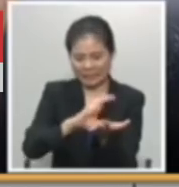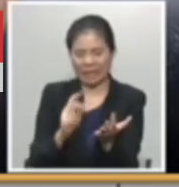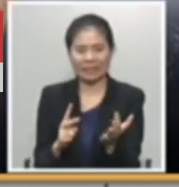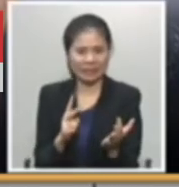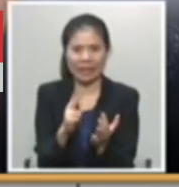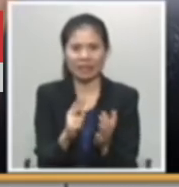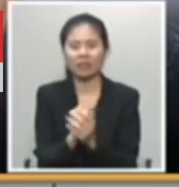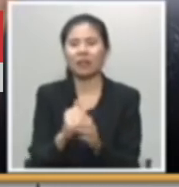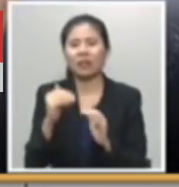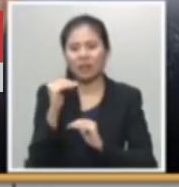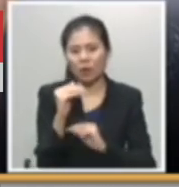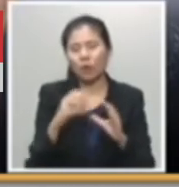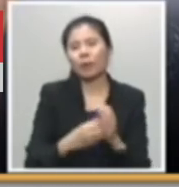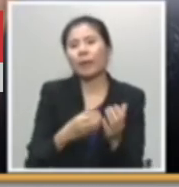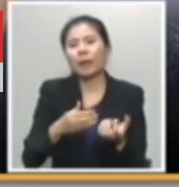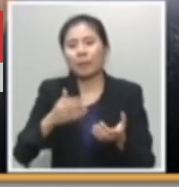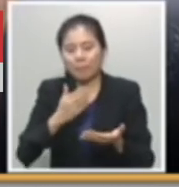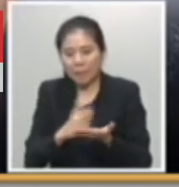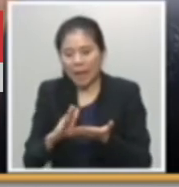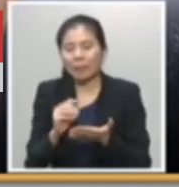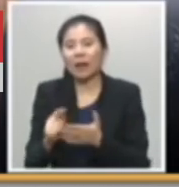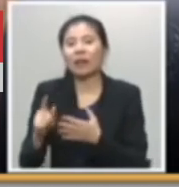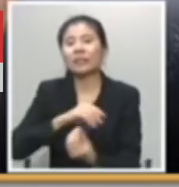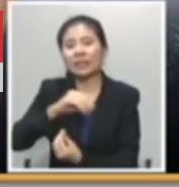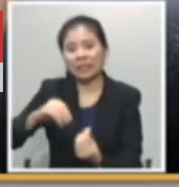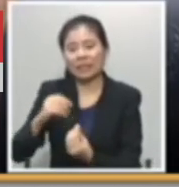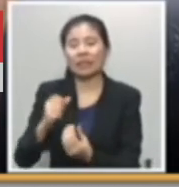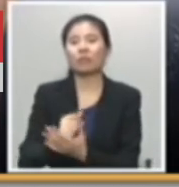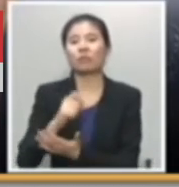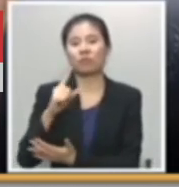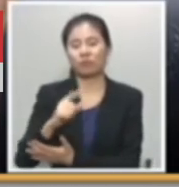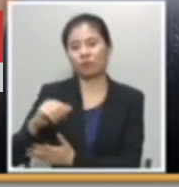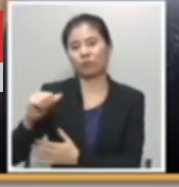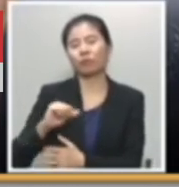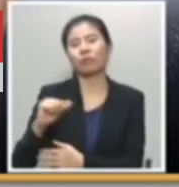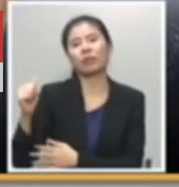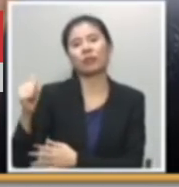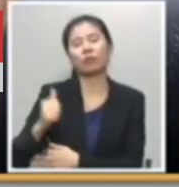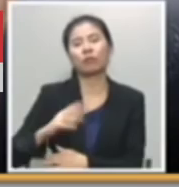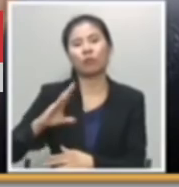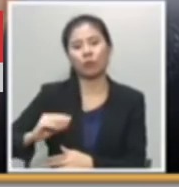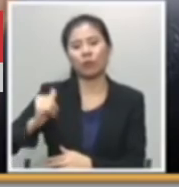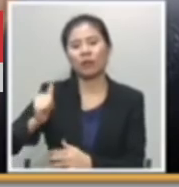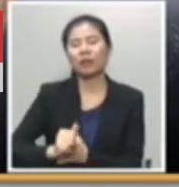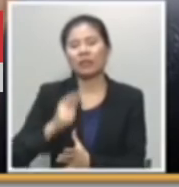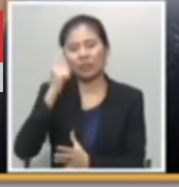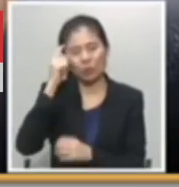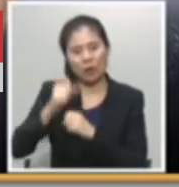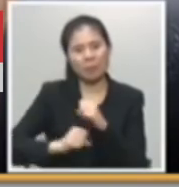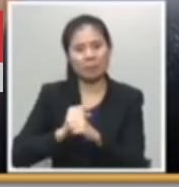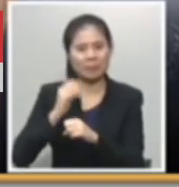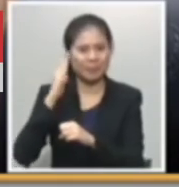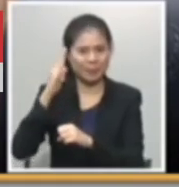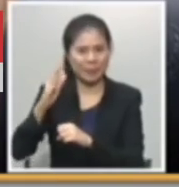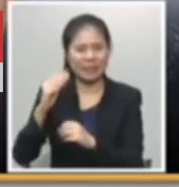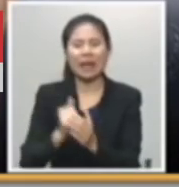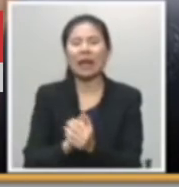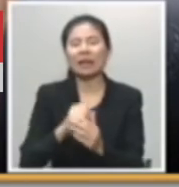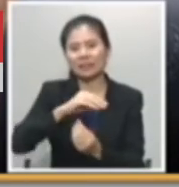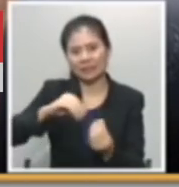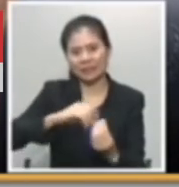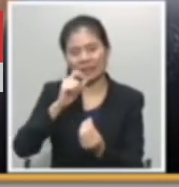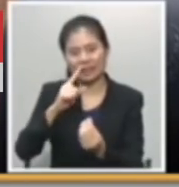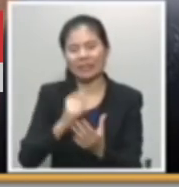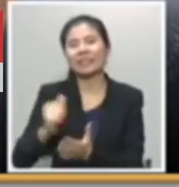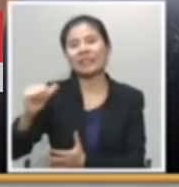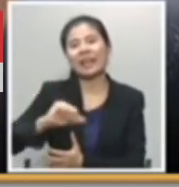าปีหน้านะครับเศรษฐกิจจะเป็นช่วงวิกฤตที่เขาเรียกว่าเผาจริงจะสู่นรกอเวจีสู่ยังไ